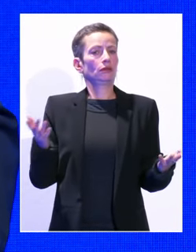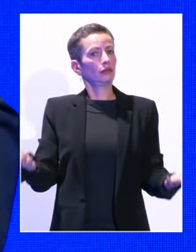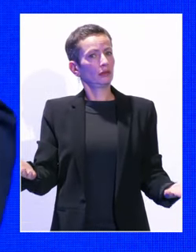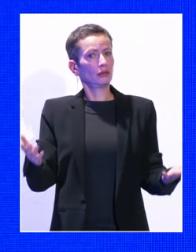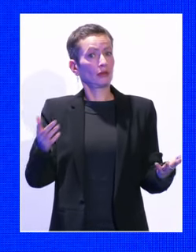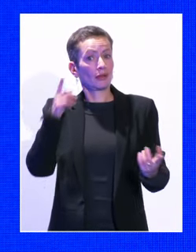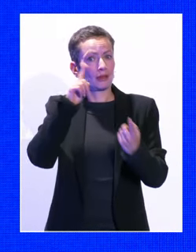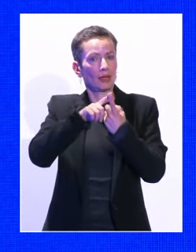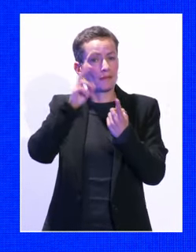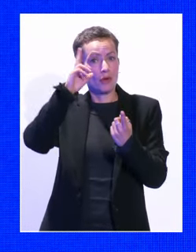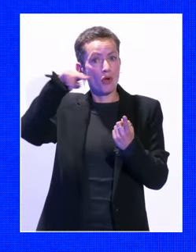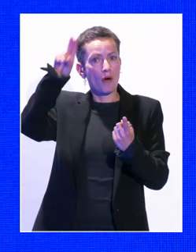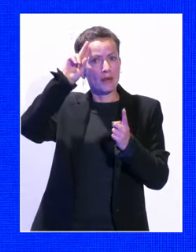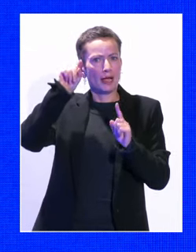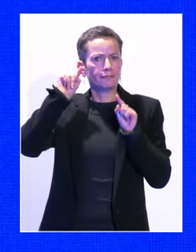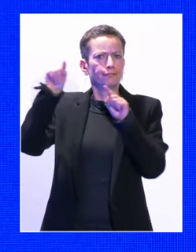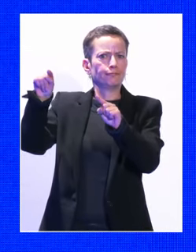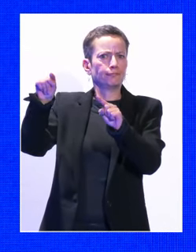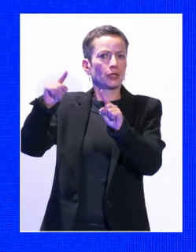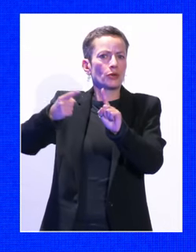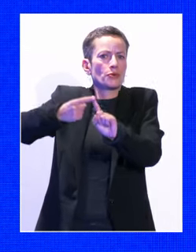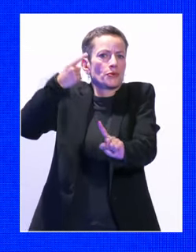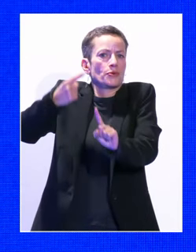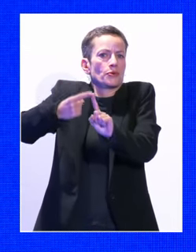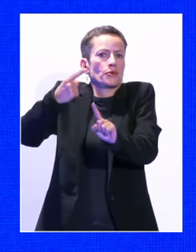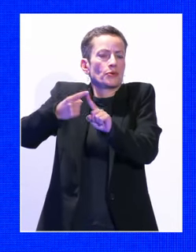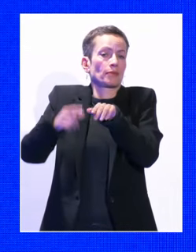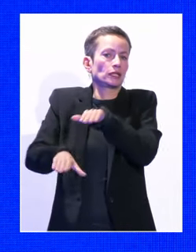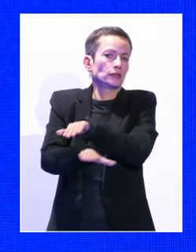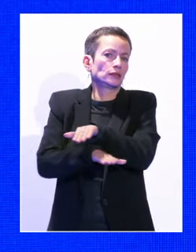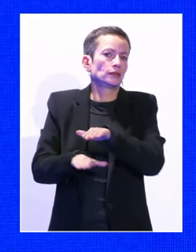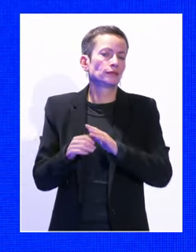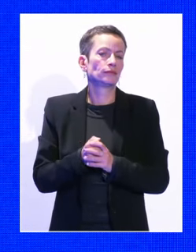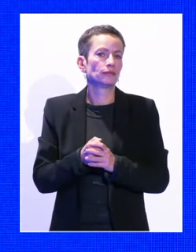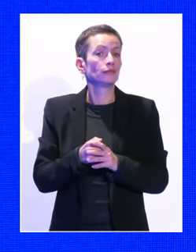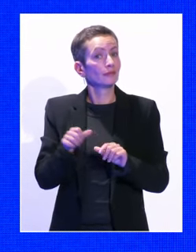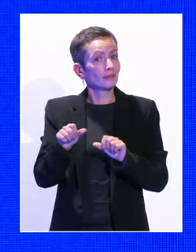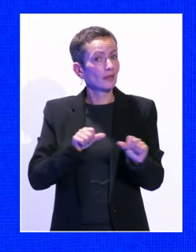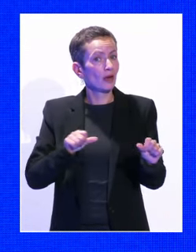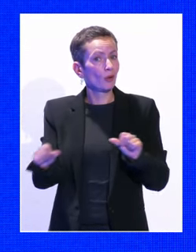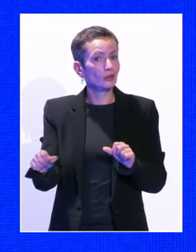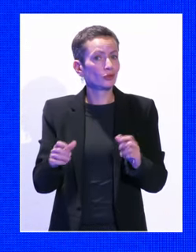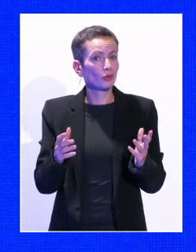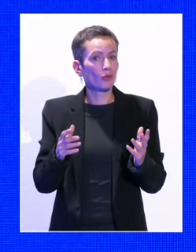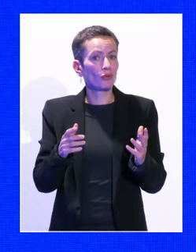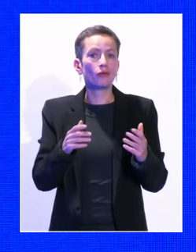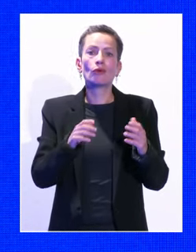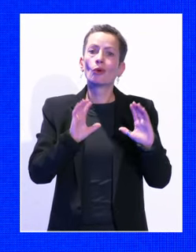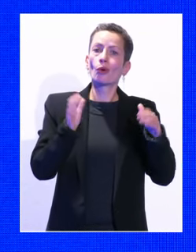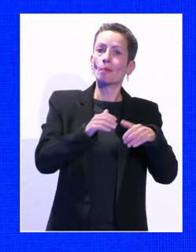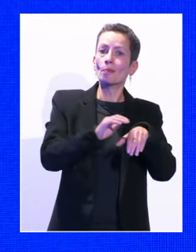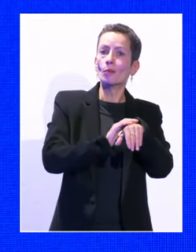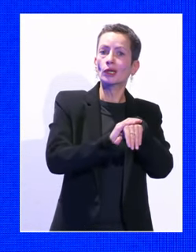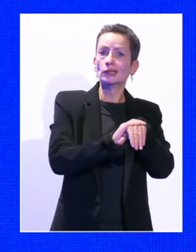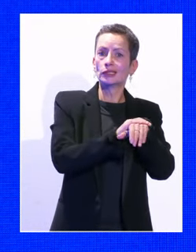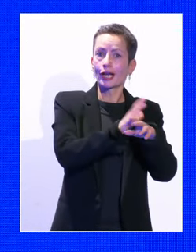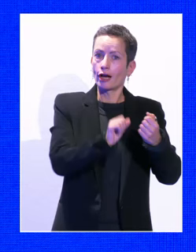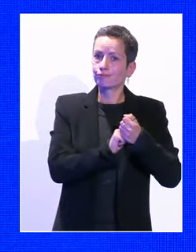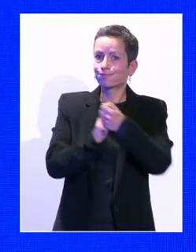La question européenne est évidemment une dimension centrale. Encore faut-il qu'il y ait des forces politiques pour porter cette